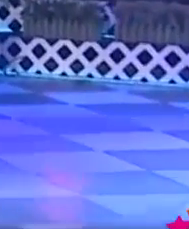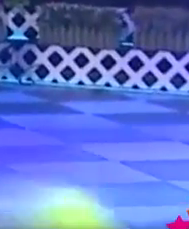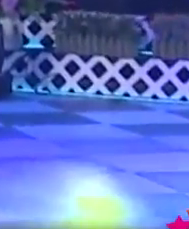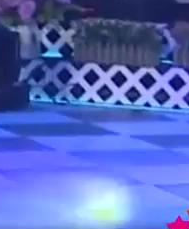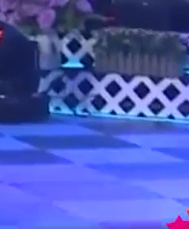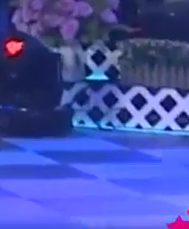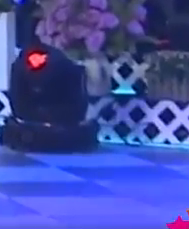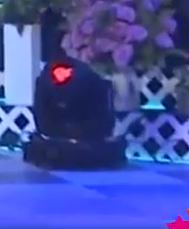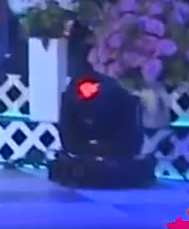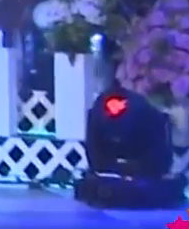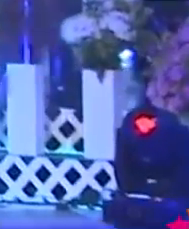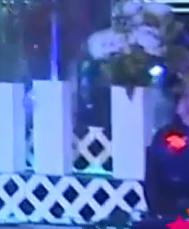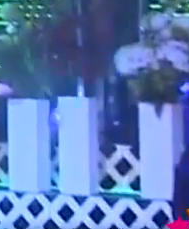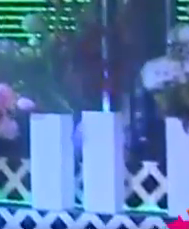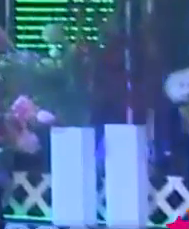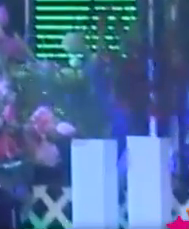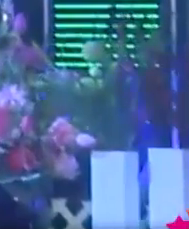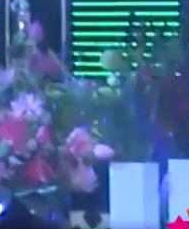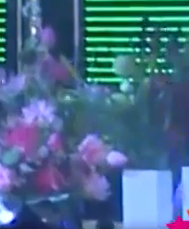알겠어요.